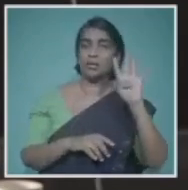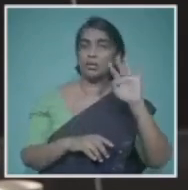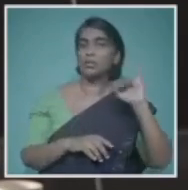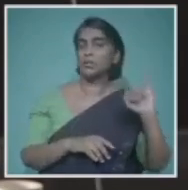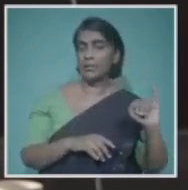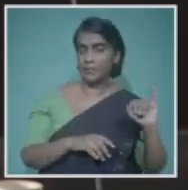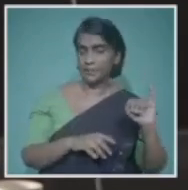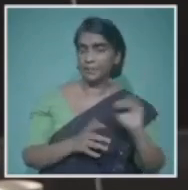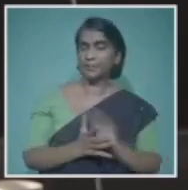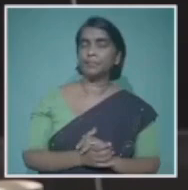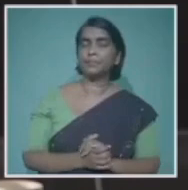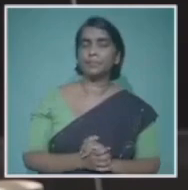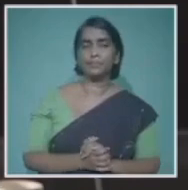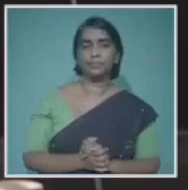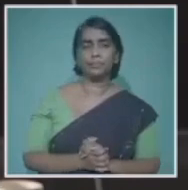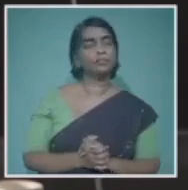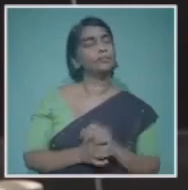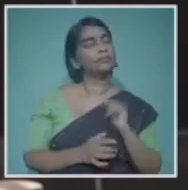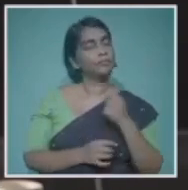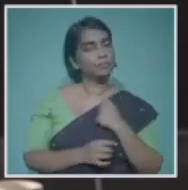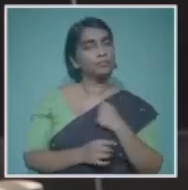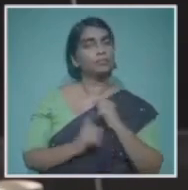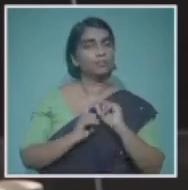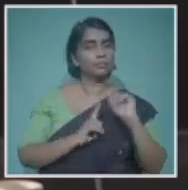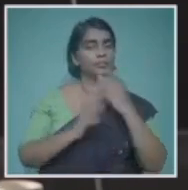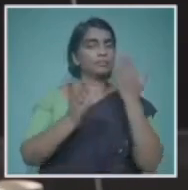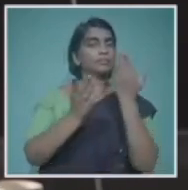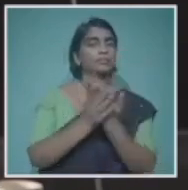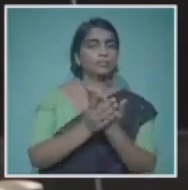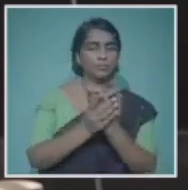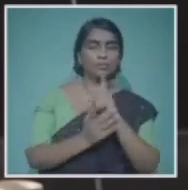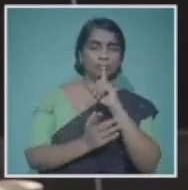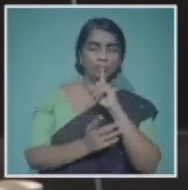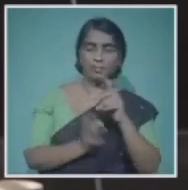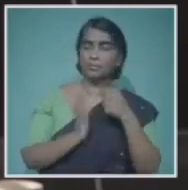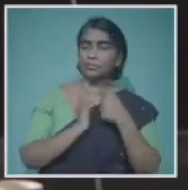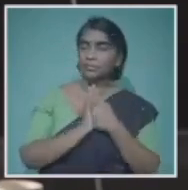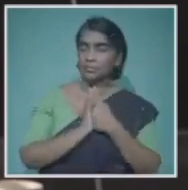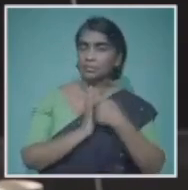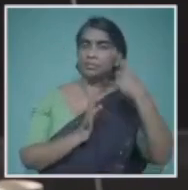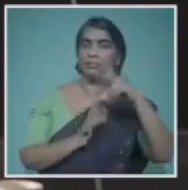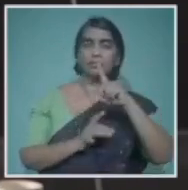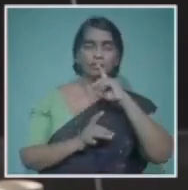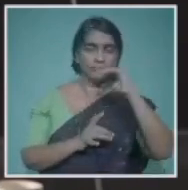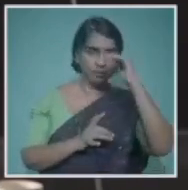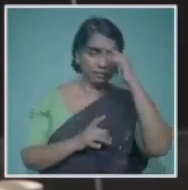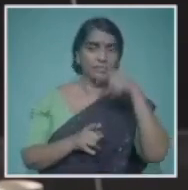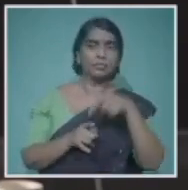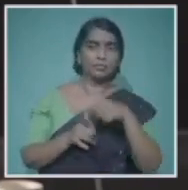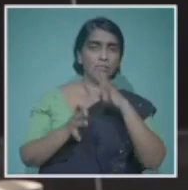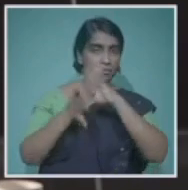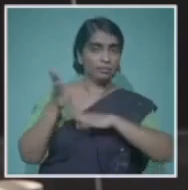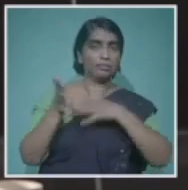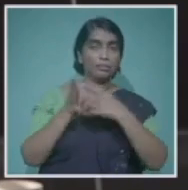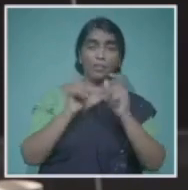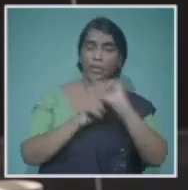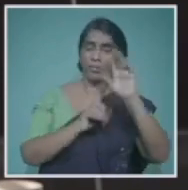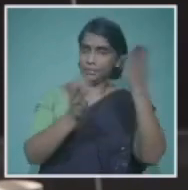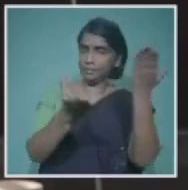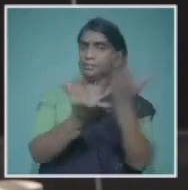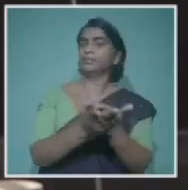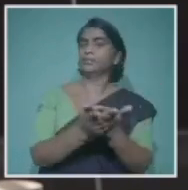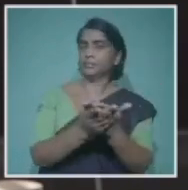129.46. දැන් මම සභාගත කරන්න කැමති ගරු නියෝජ කතානායකතුමනි මෙන්න මේක හැන්ඩ්ෂාට් ගත